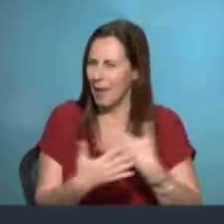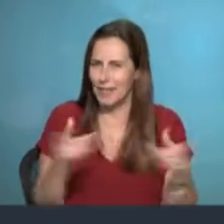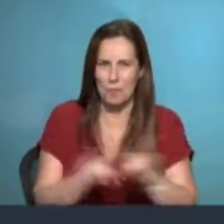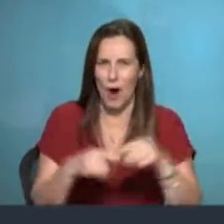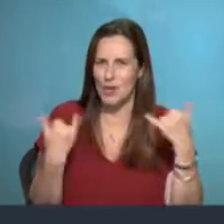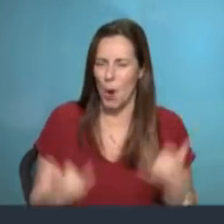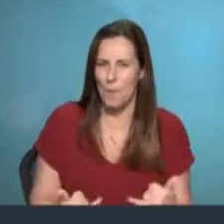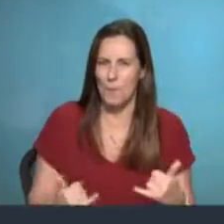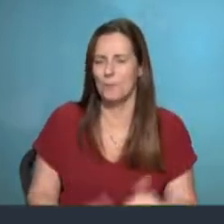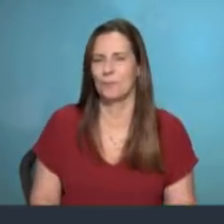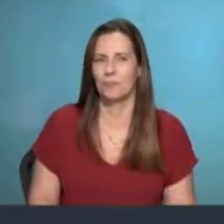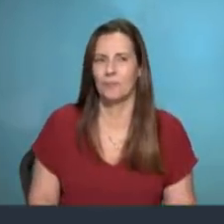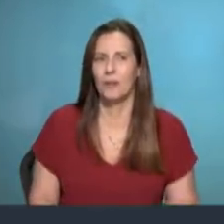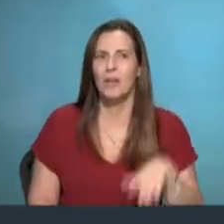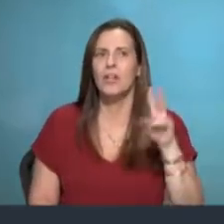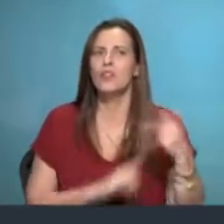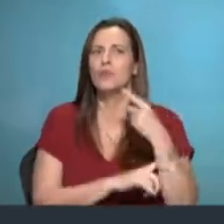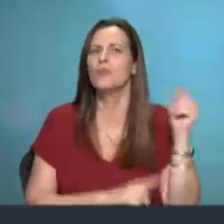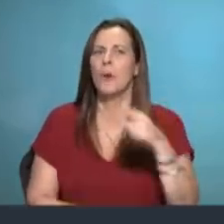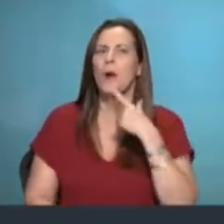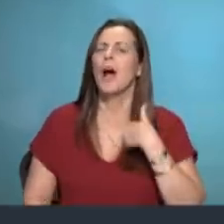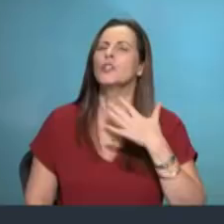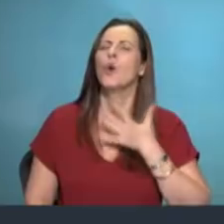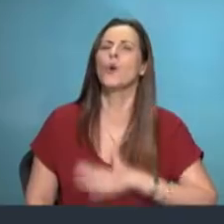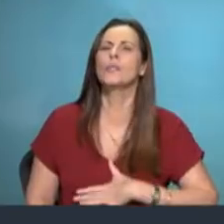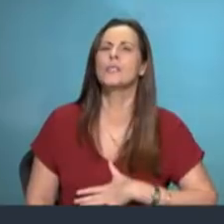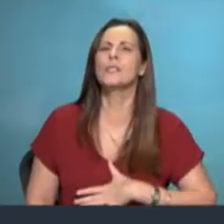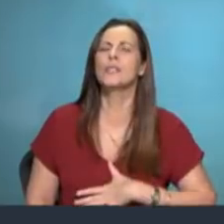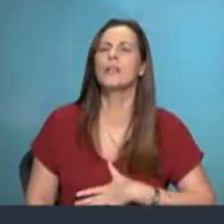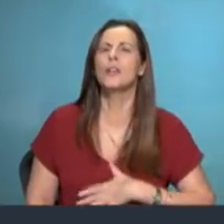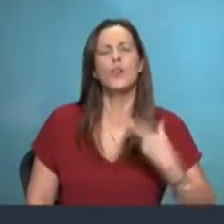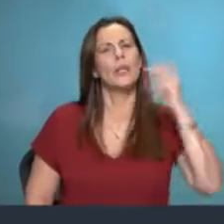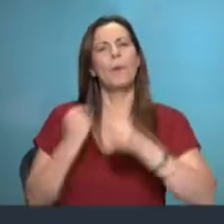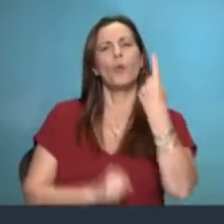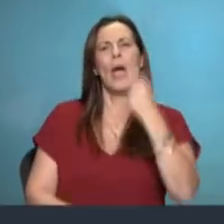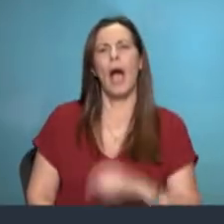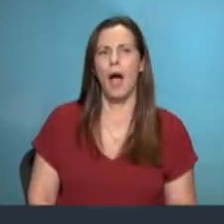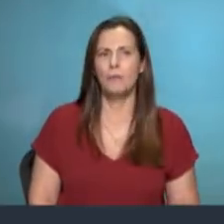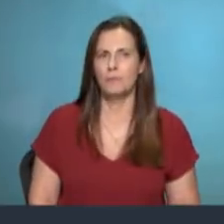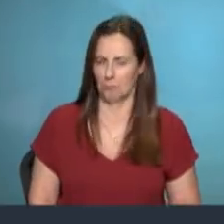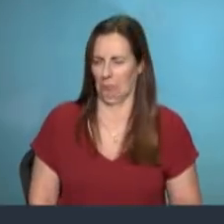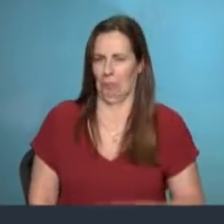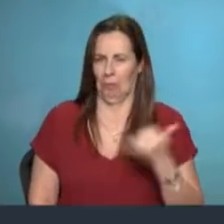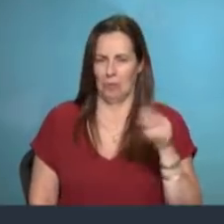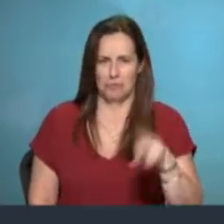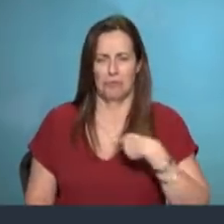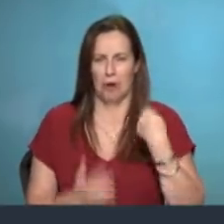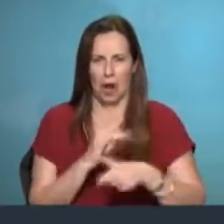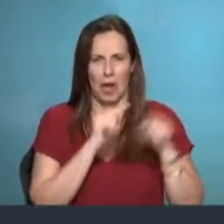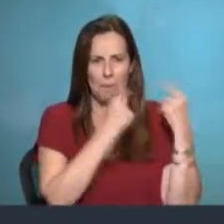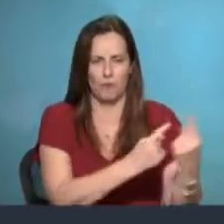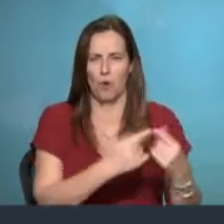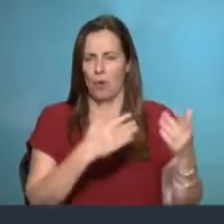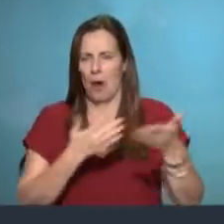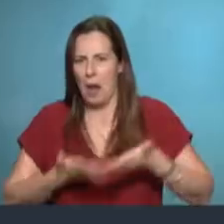פעם לא היו כל כך הרבה הוצאות כמו שלהם. יש קליינט שמגיע ואומר, אני קונה יותר מרכב אחד אצלך? כן, יש הרבה. קנה לו ולבן שלו,